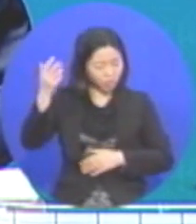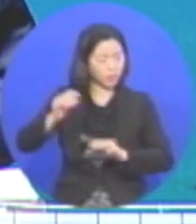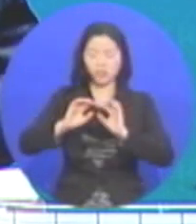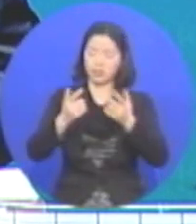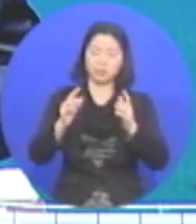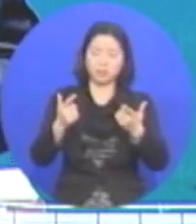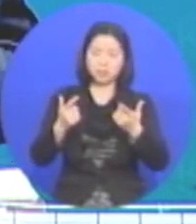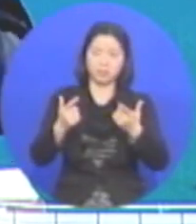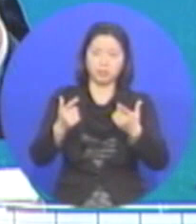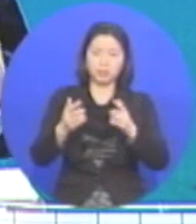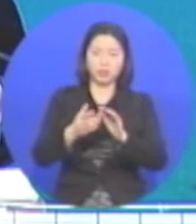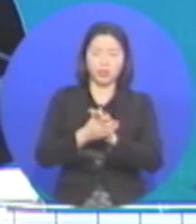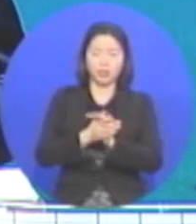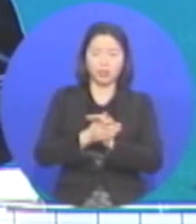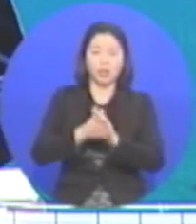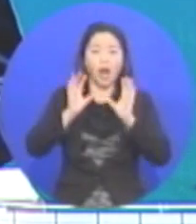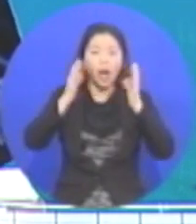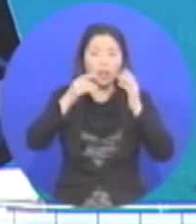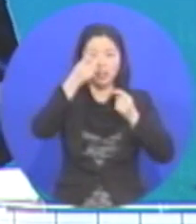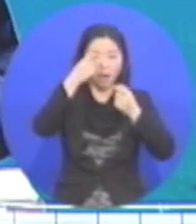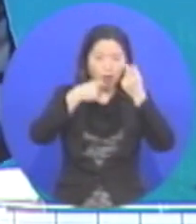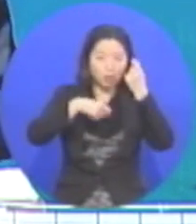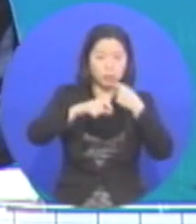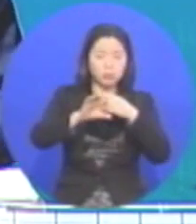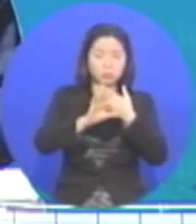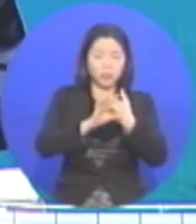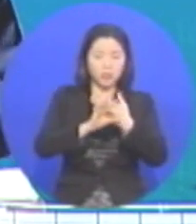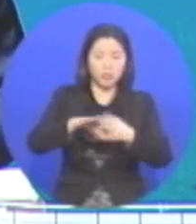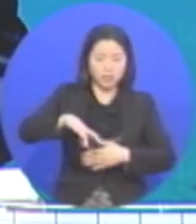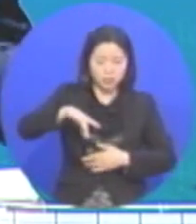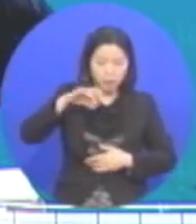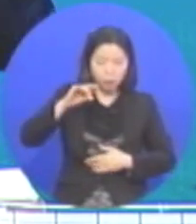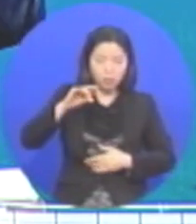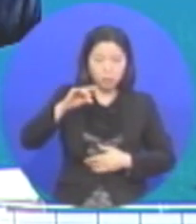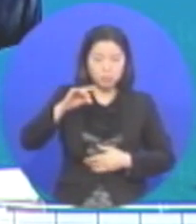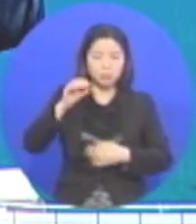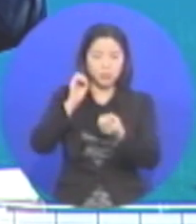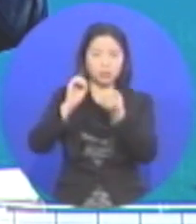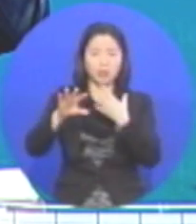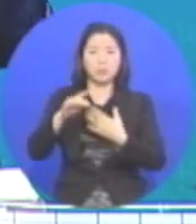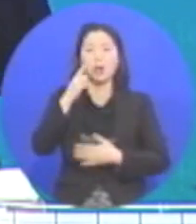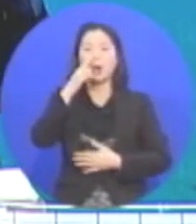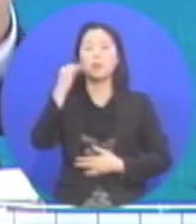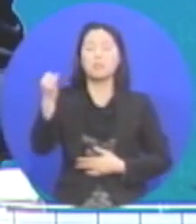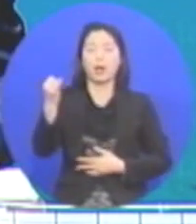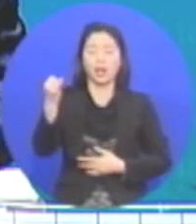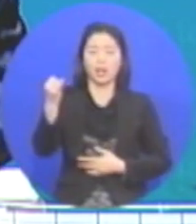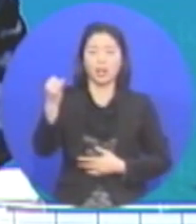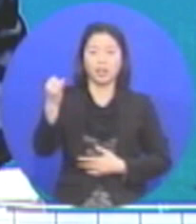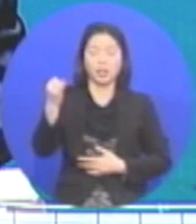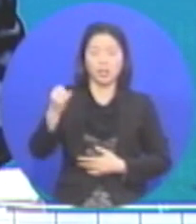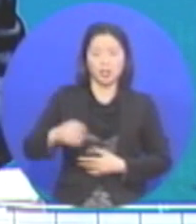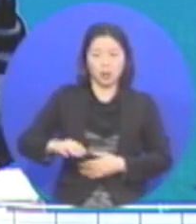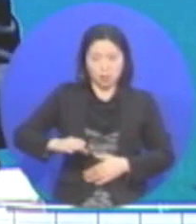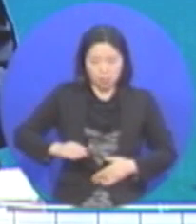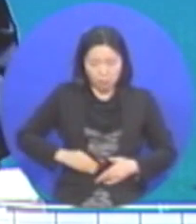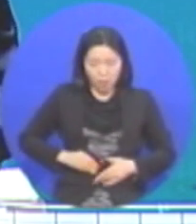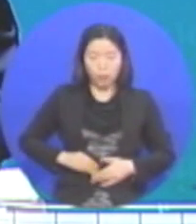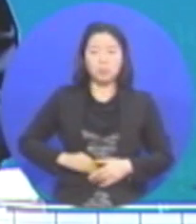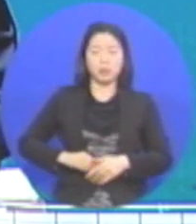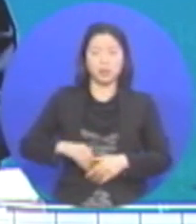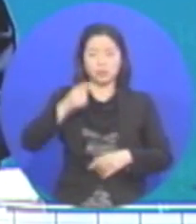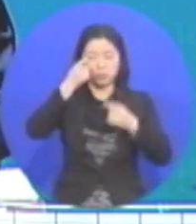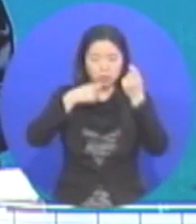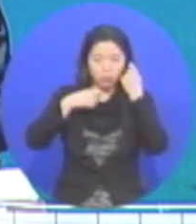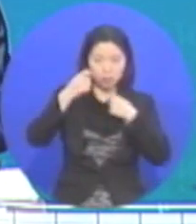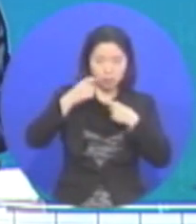아이가 울면 역 제일 먼저 응답이 엄마 잖아요 배가 고파서 울어도 기저귀 갈아달라고